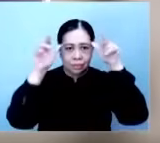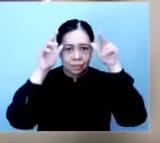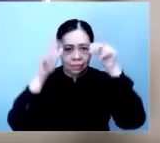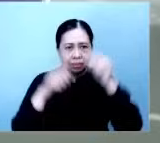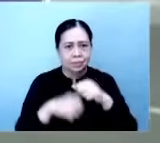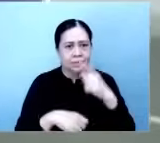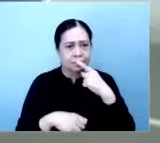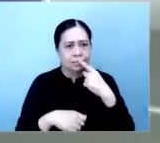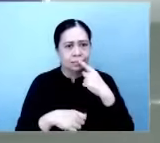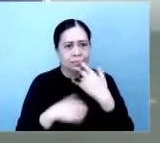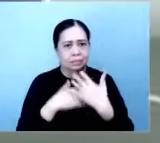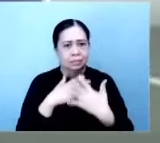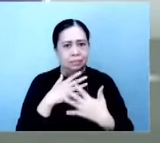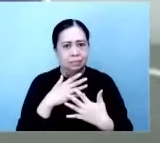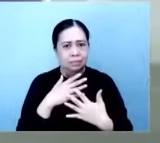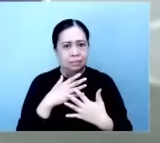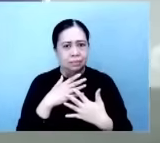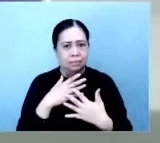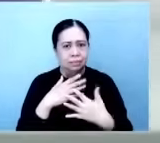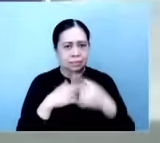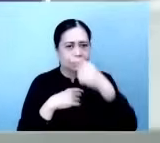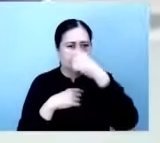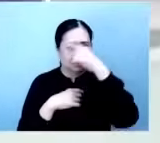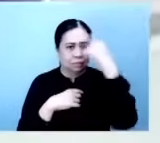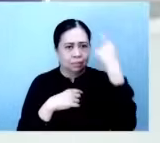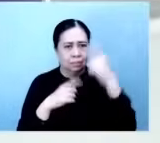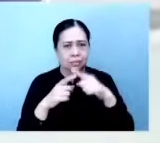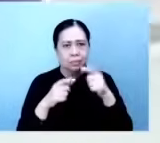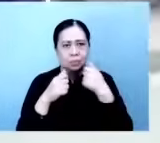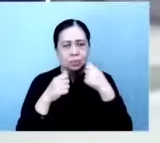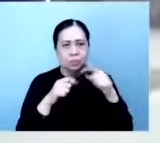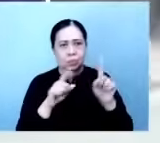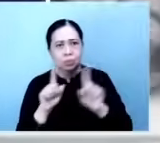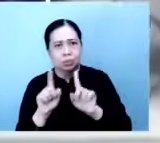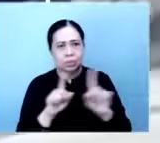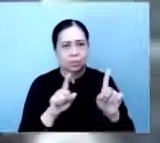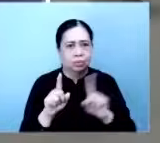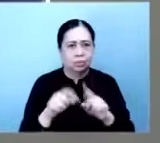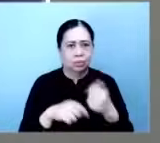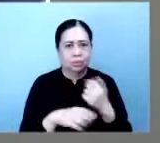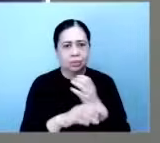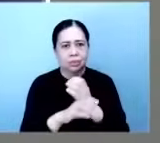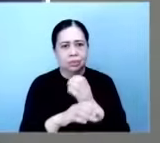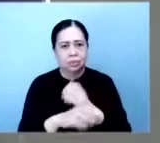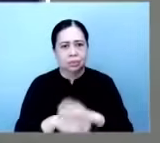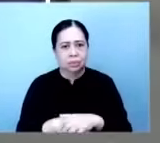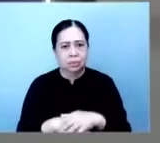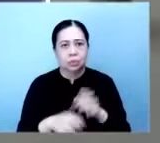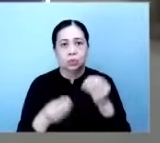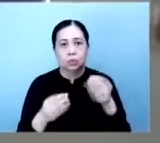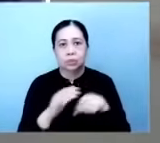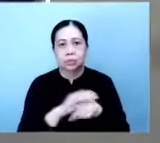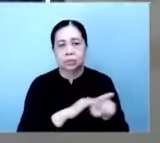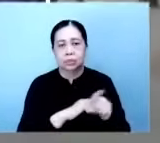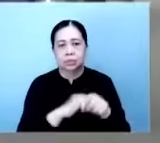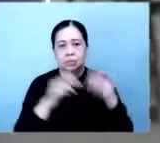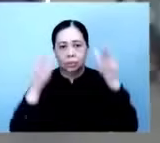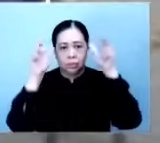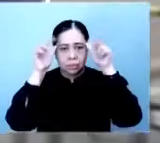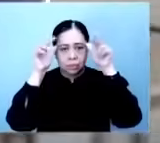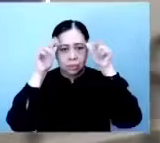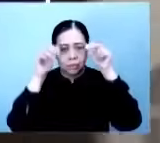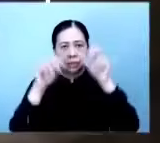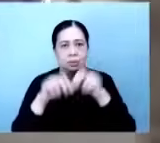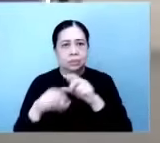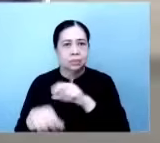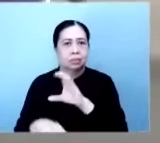dibdib. Habang ang itim na kabayo, tila nakipagpatintero pa sa isang sasakyan. Nakawala ang dalawang kabayo sa Household Cavalry ng